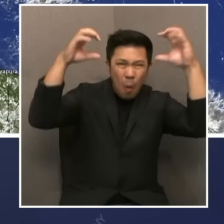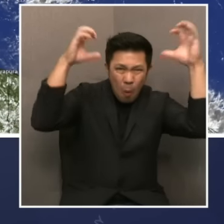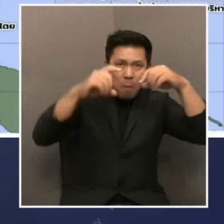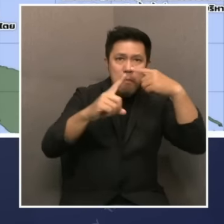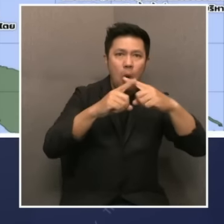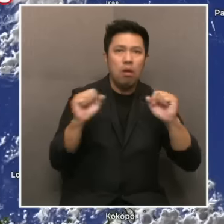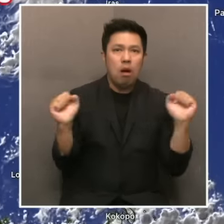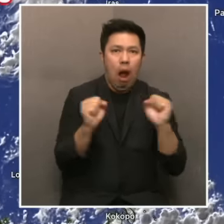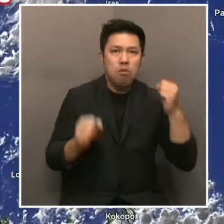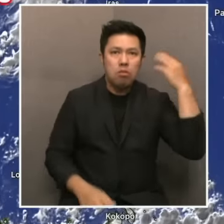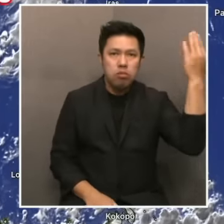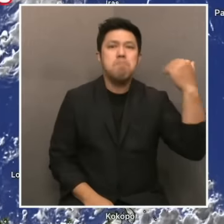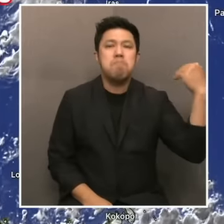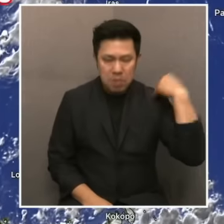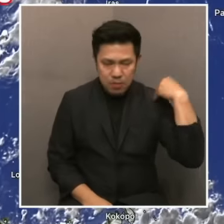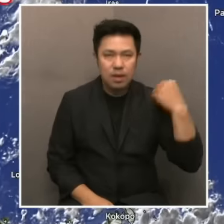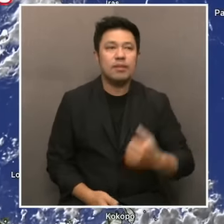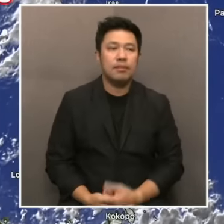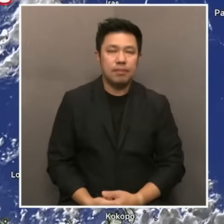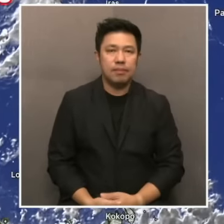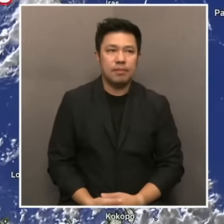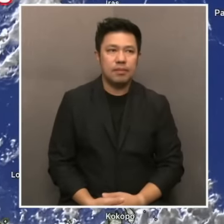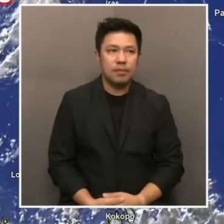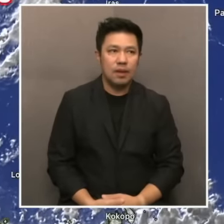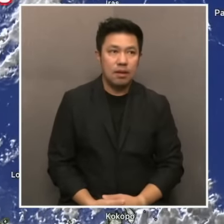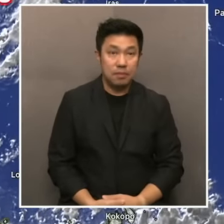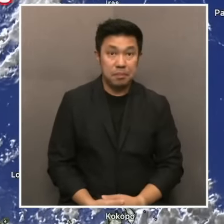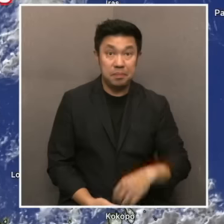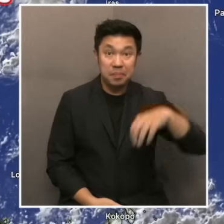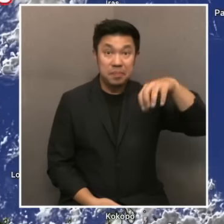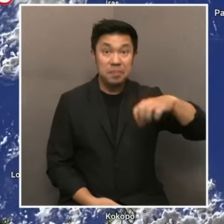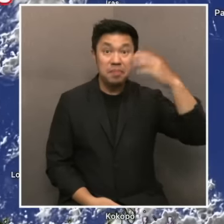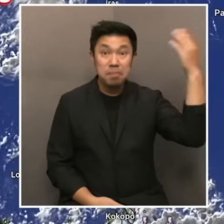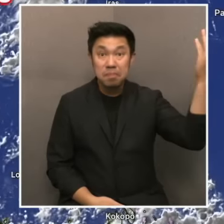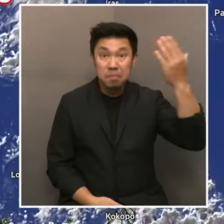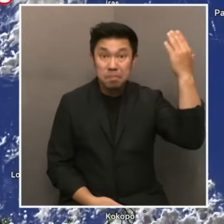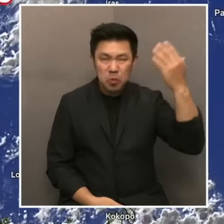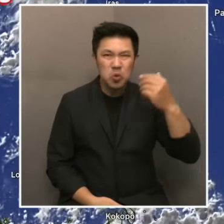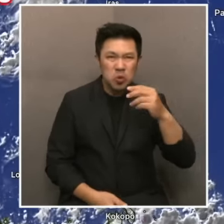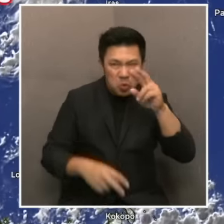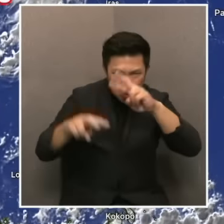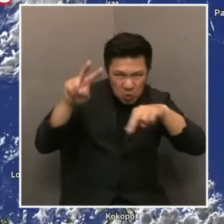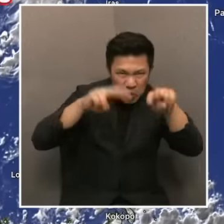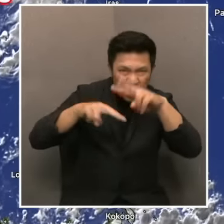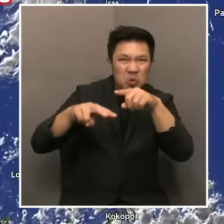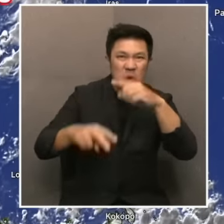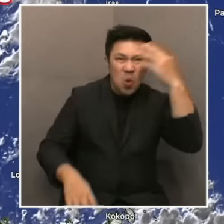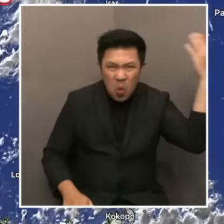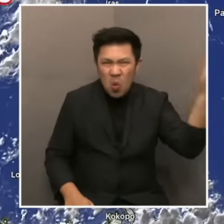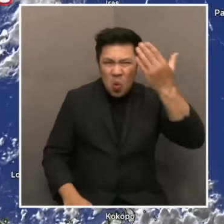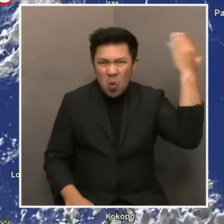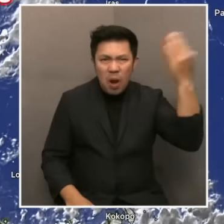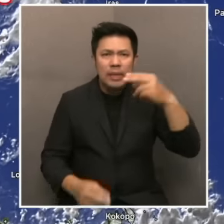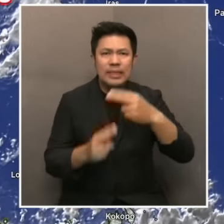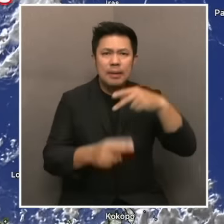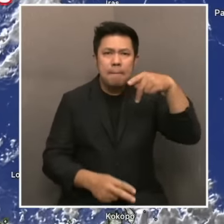ะกรมอุตุ นิโงวทยาติดตามสถานการณของภายุหมุนเขตร้